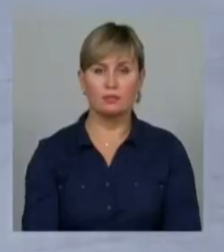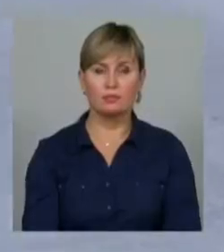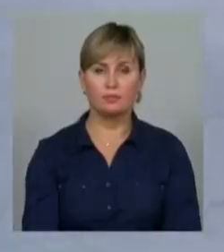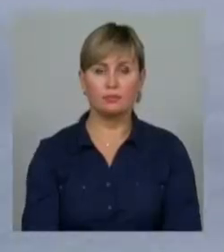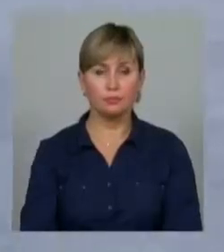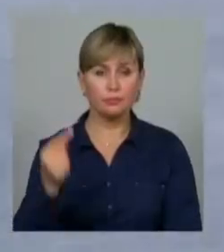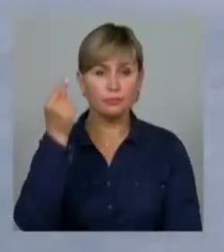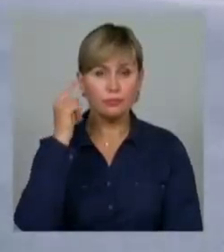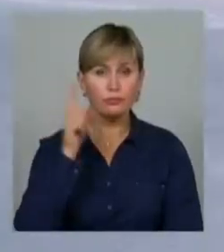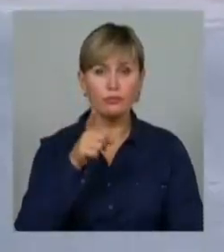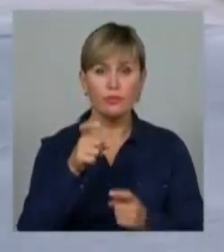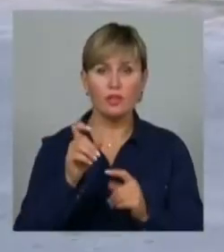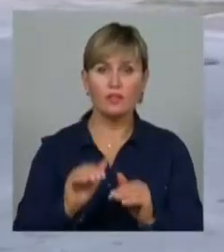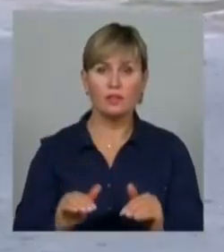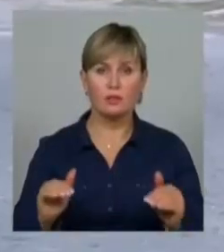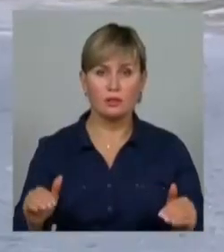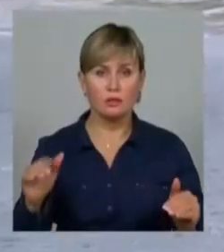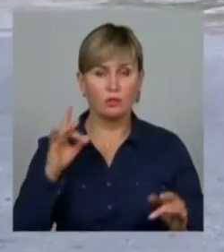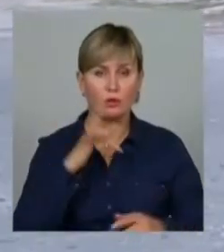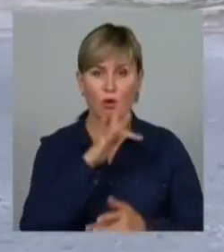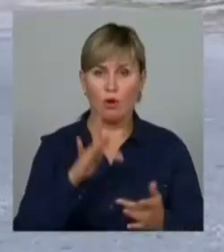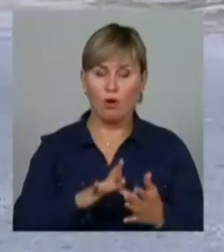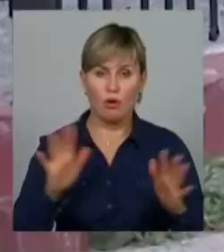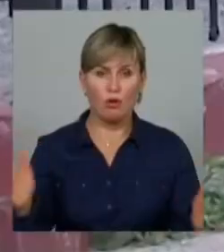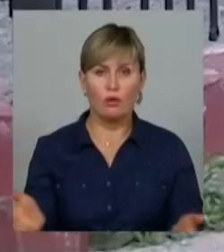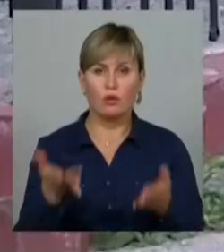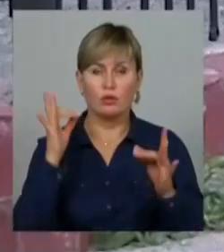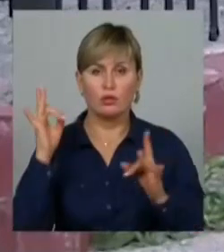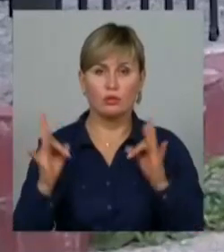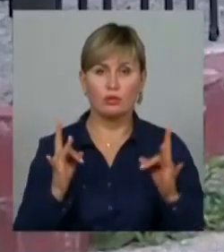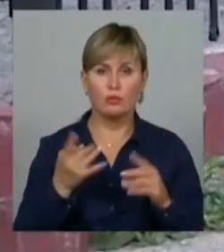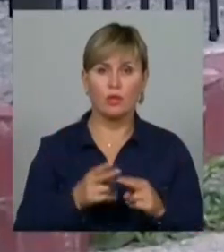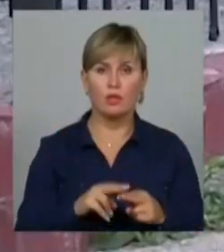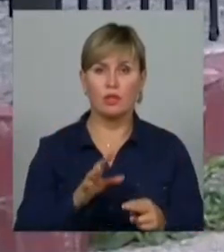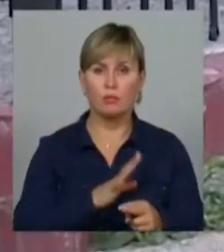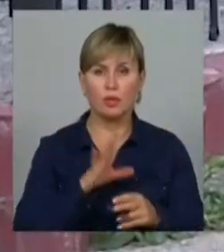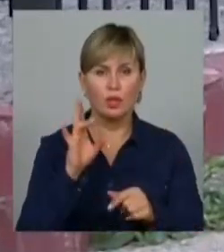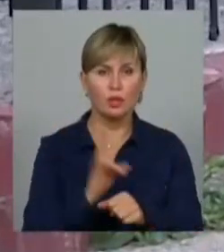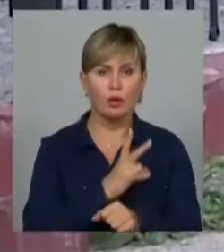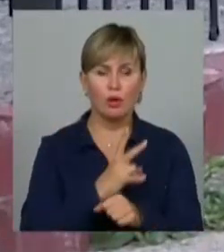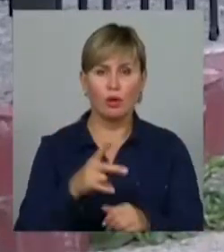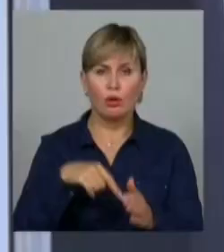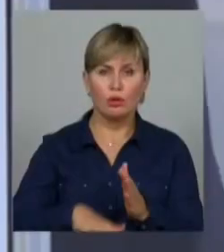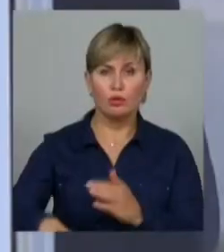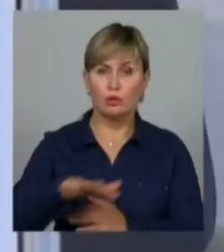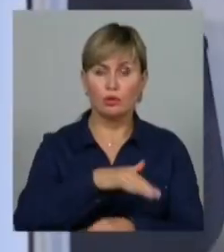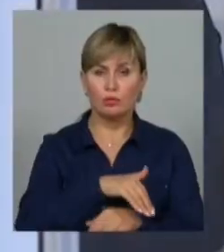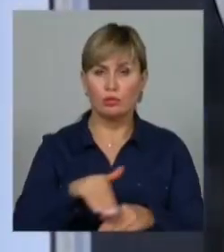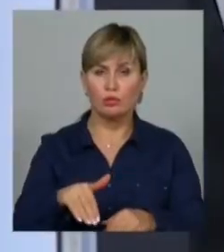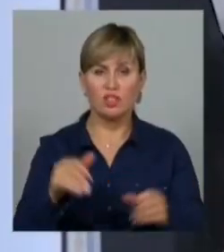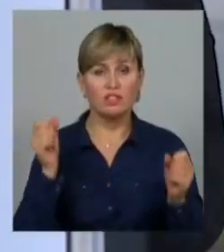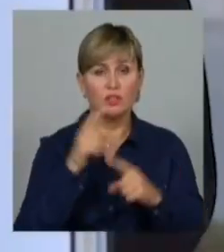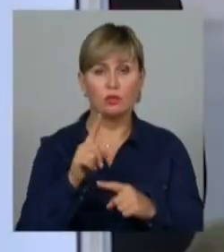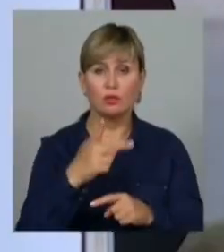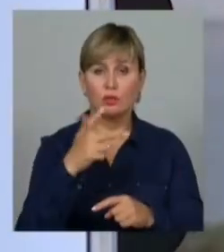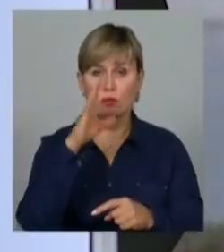о том, что стреляли в детей, взбудоражил весь город. По предварительным данным, все произошло глубокой ночью в массиве Щольдала. Как стало известно,